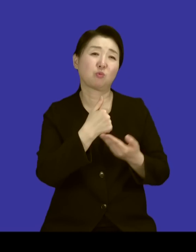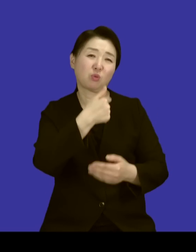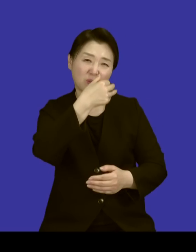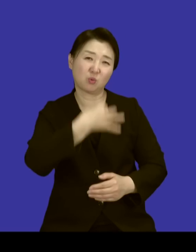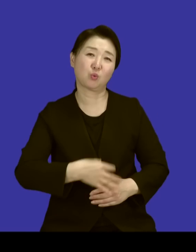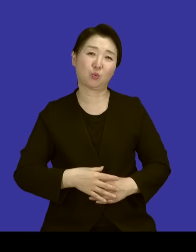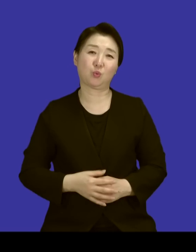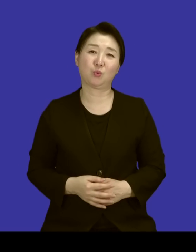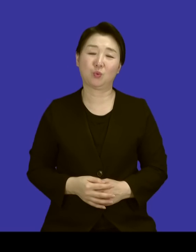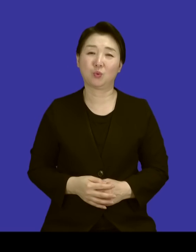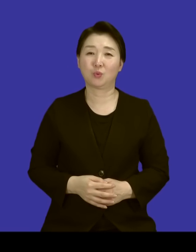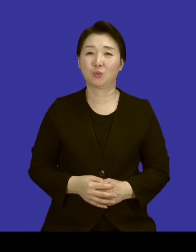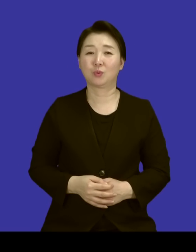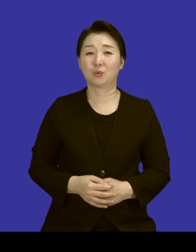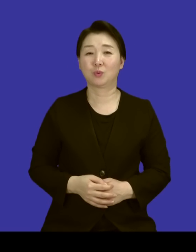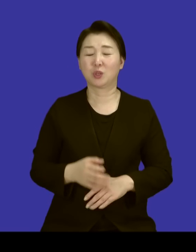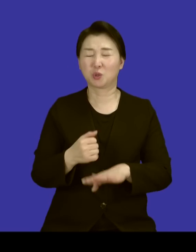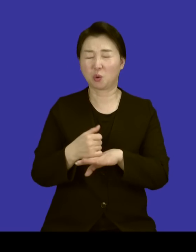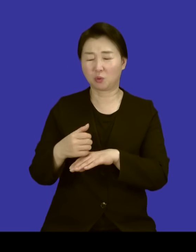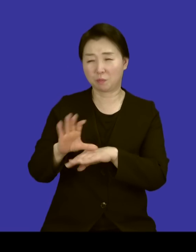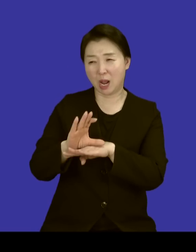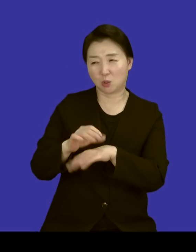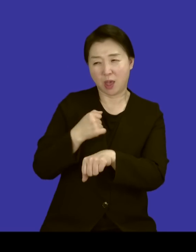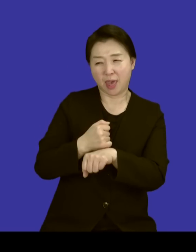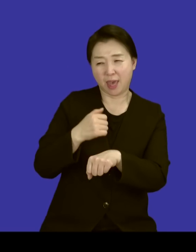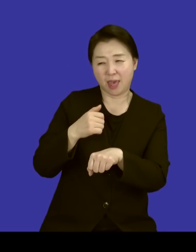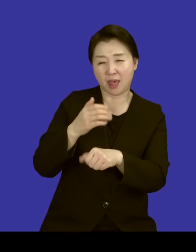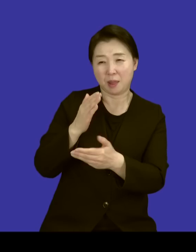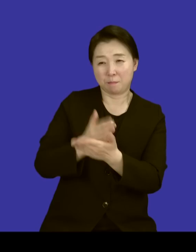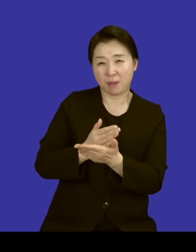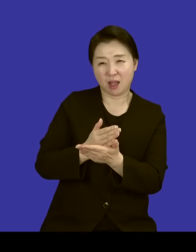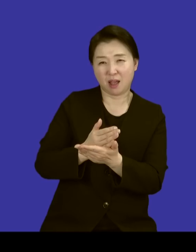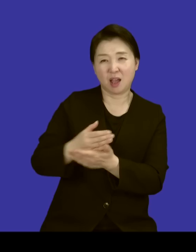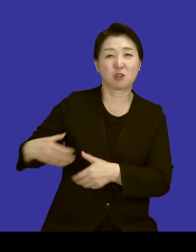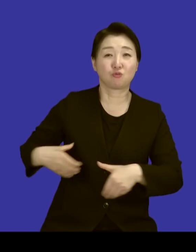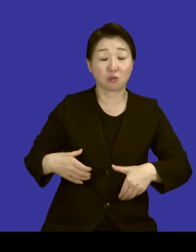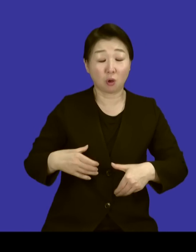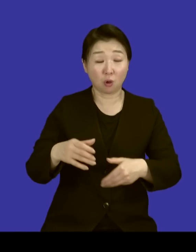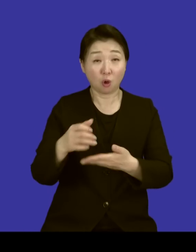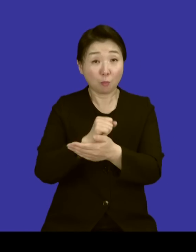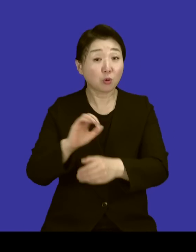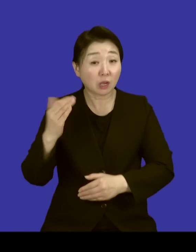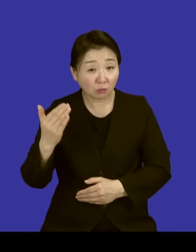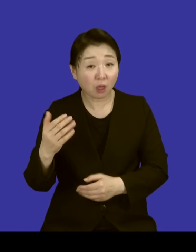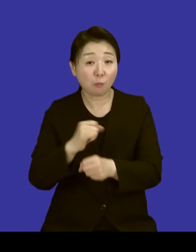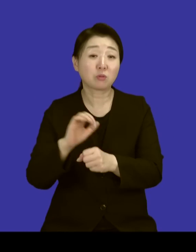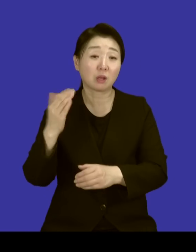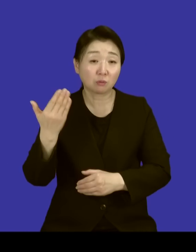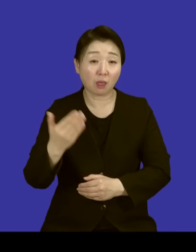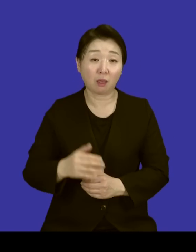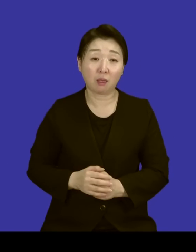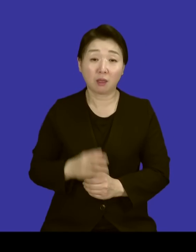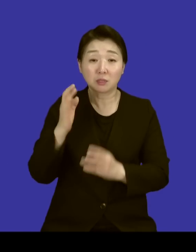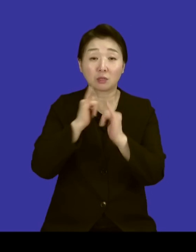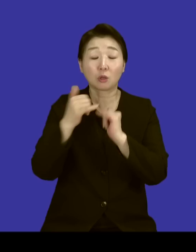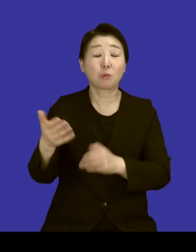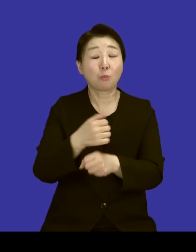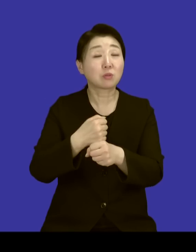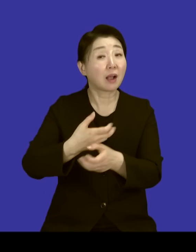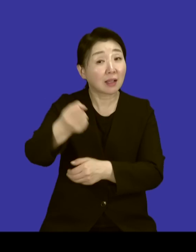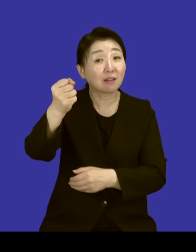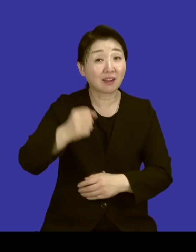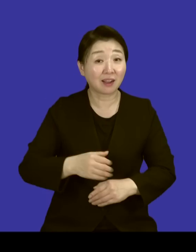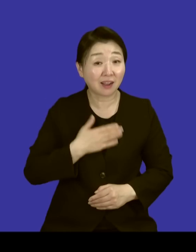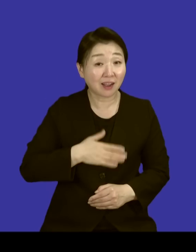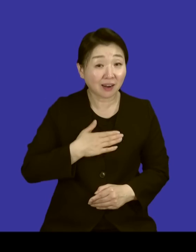힘들고. 네. 그래서 이제 좀 주저했죠. 포장 되나요? 포장되죠. 그러면 이제 방송 보신 분들은 맞아요. 포장만 하는 포장만 거죠. 아,